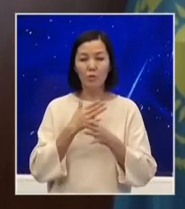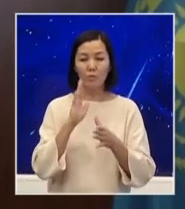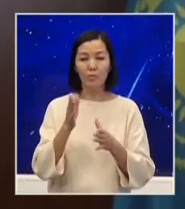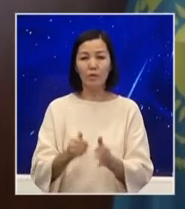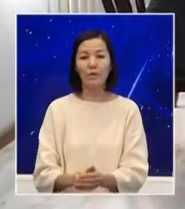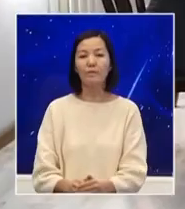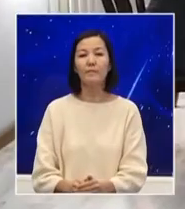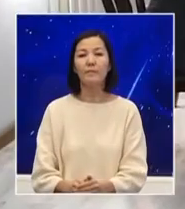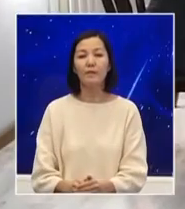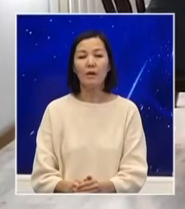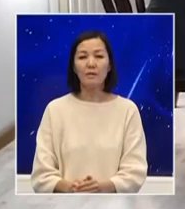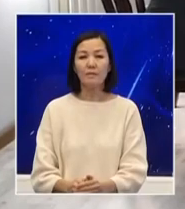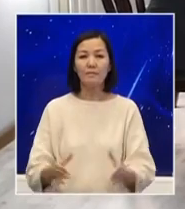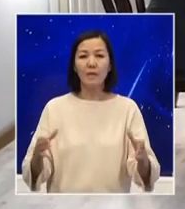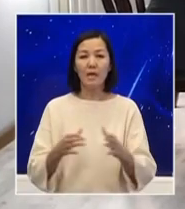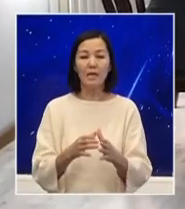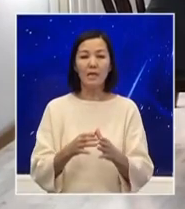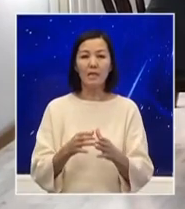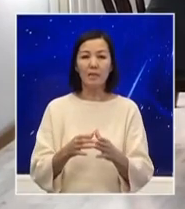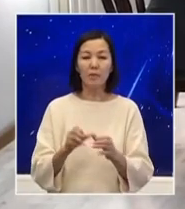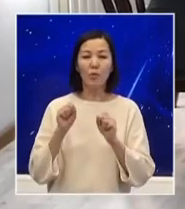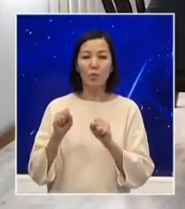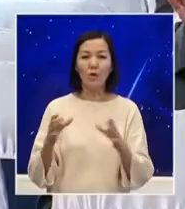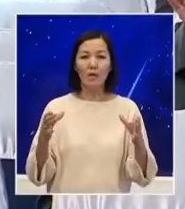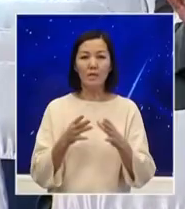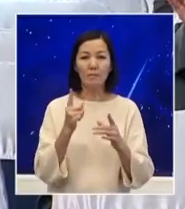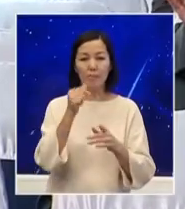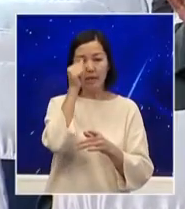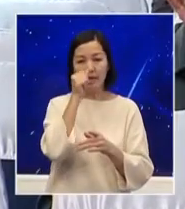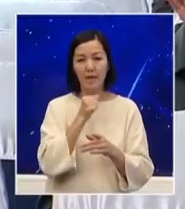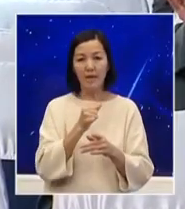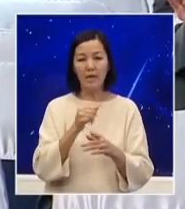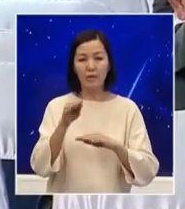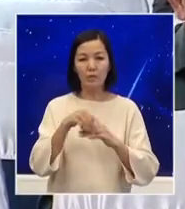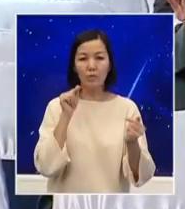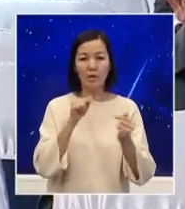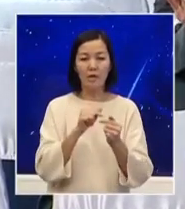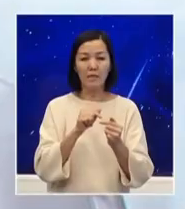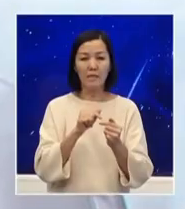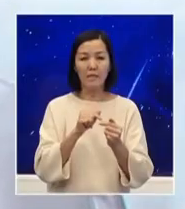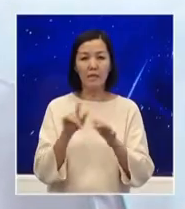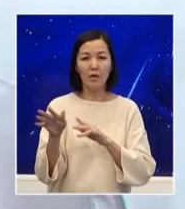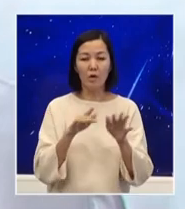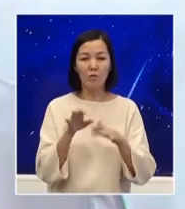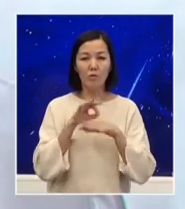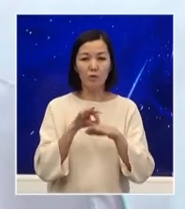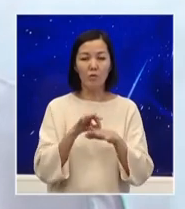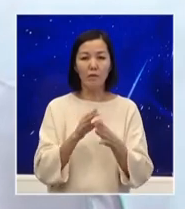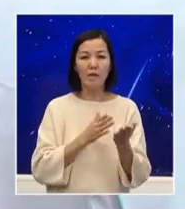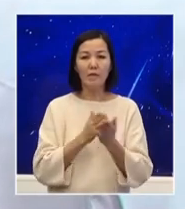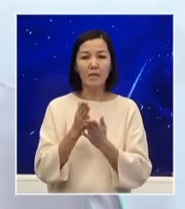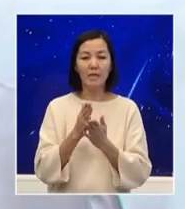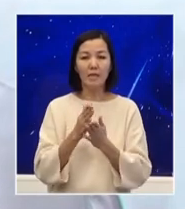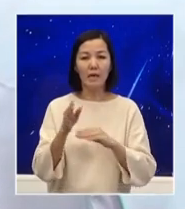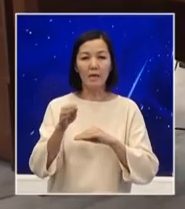тигізеді. Агенттік пен қорғаныс істері жөніндегі департамент бір ай бойы жемқорлыққа қарсы жұмыстарын қауырт жүргізбек. Бұл өз кезегінде саладағы